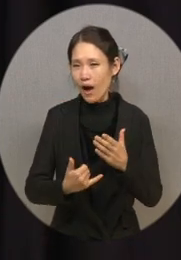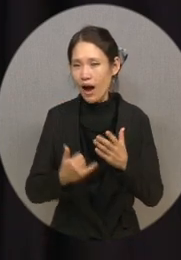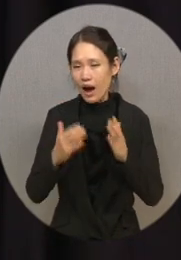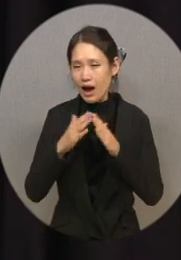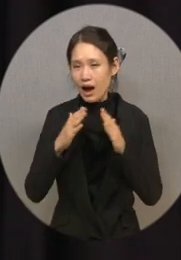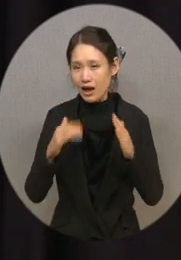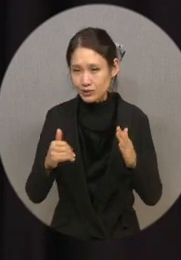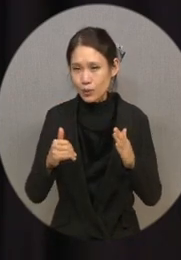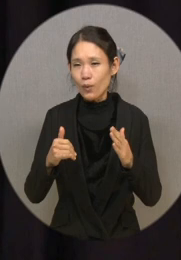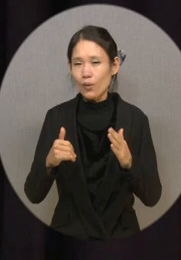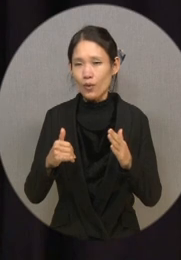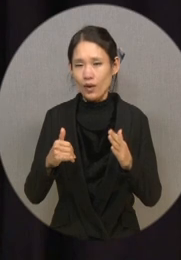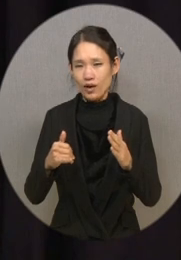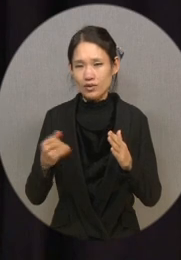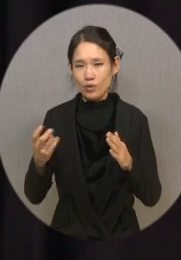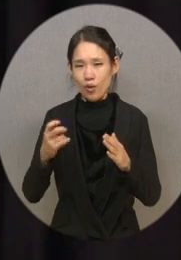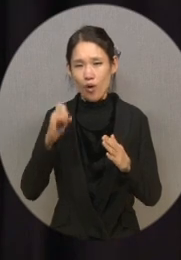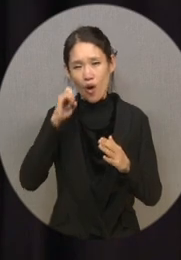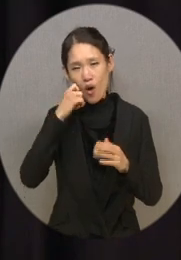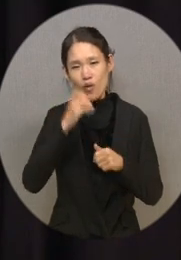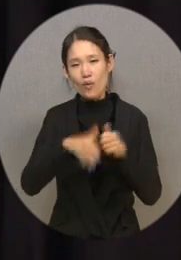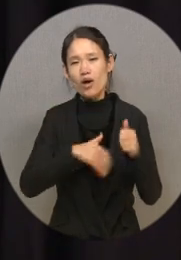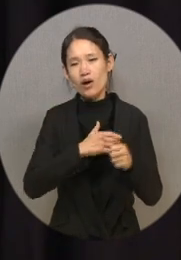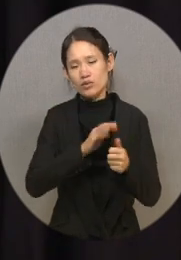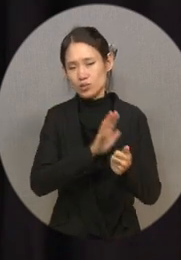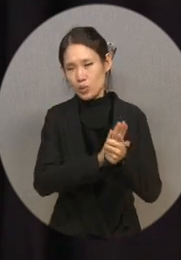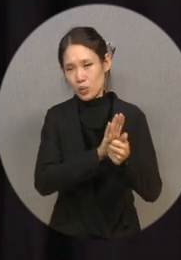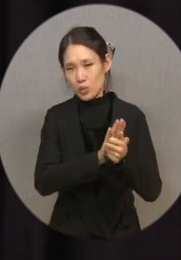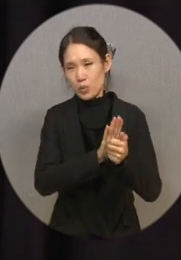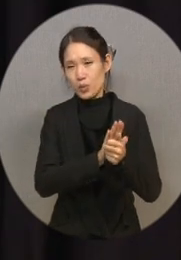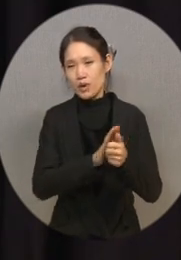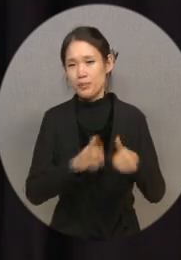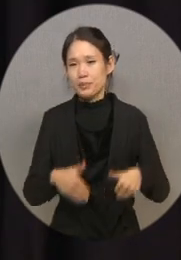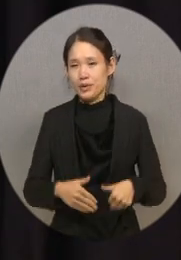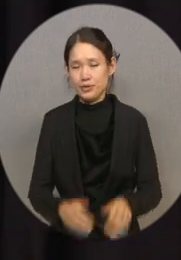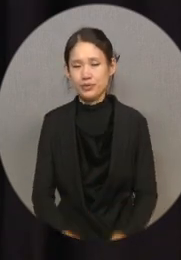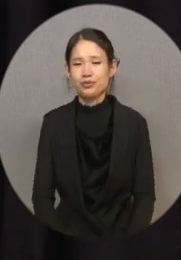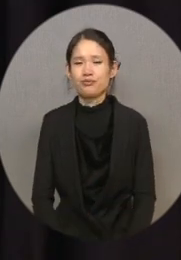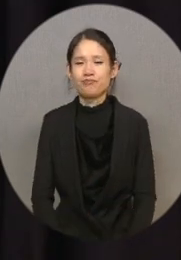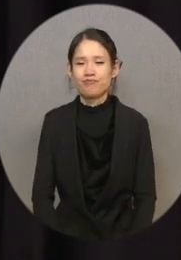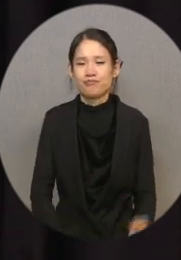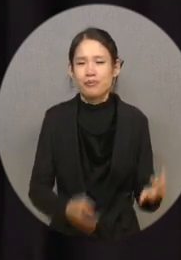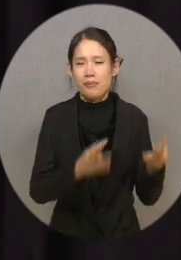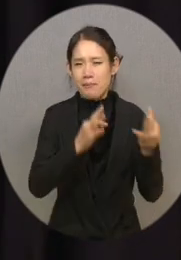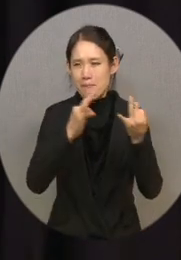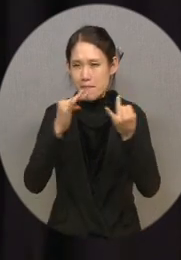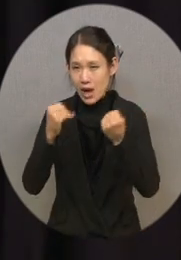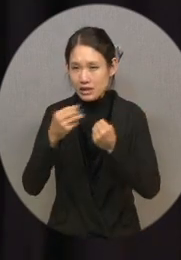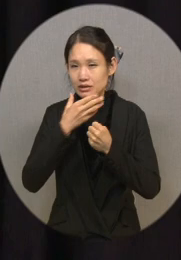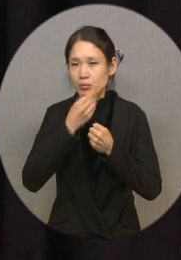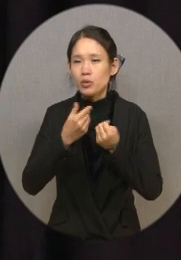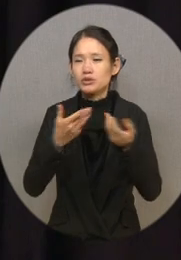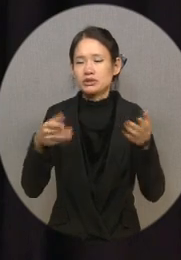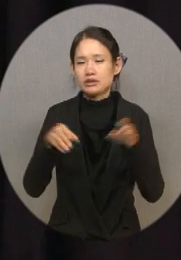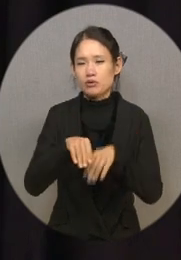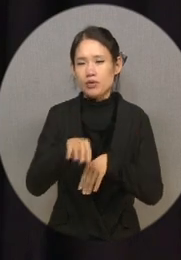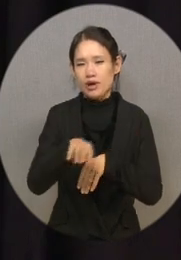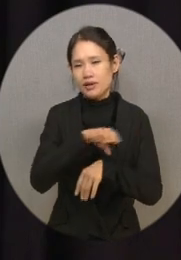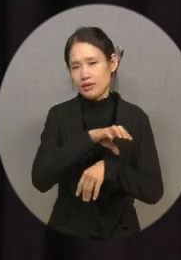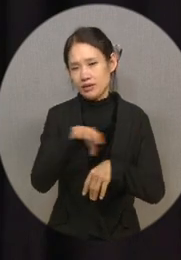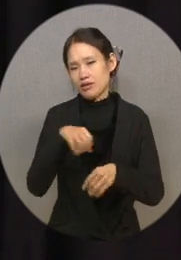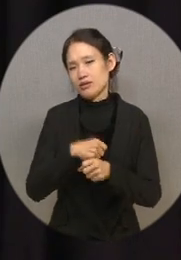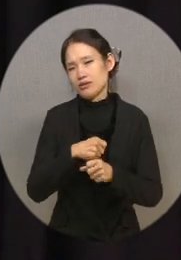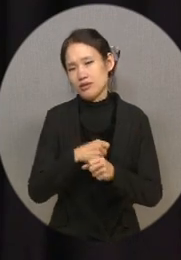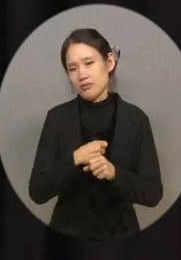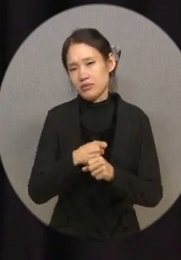또 어려운 환경에 있는 사람을 도와야 될 필요성이 있어서 많은 사회복지기관이 그때 만들어집니다. 그래서